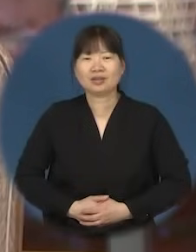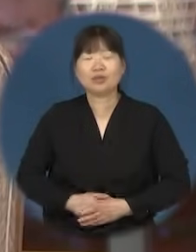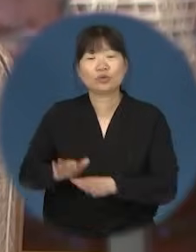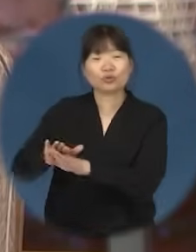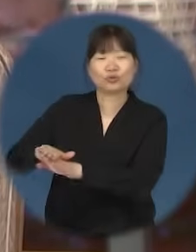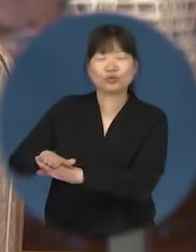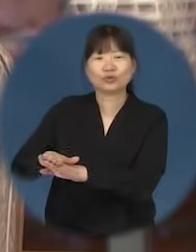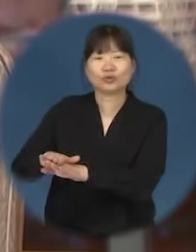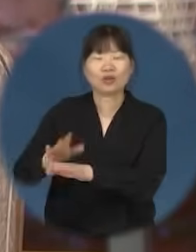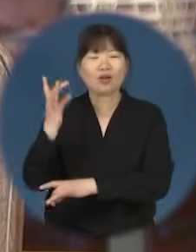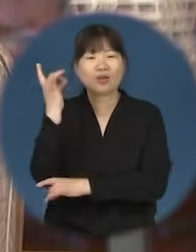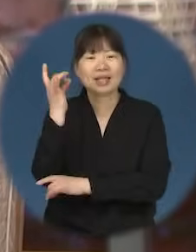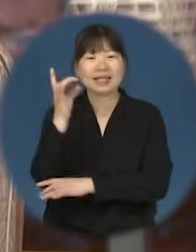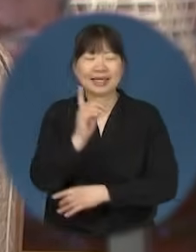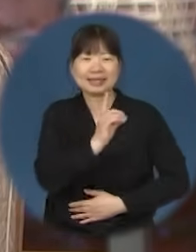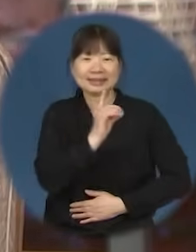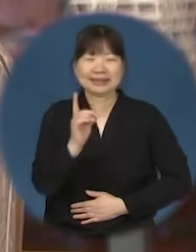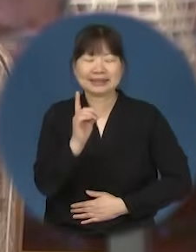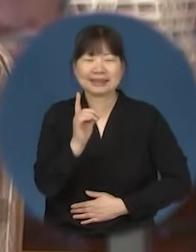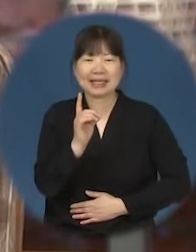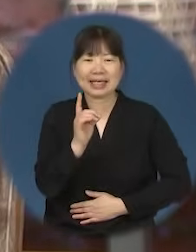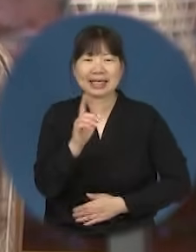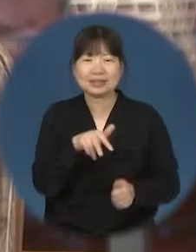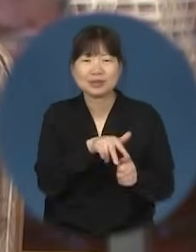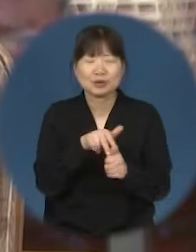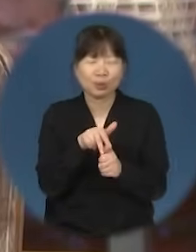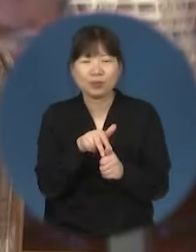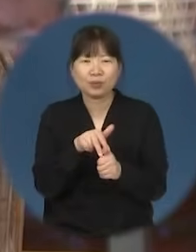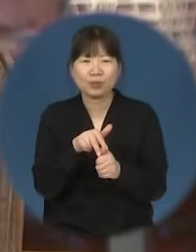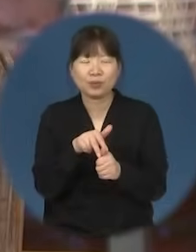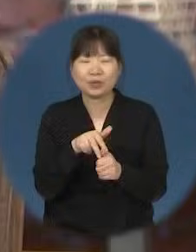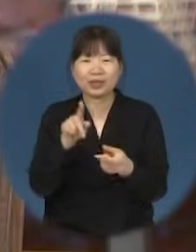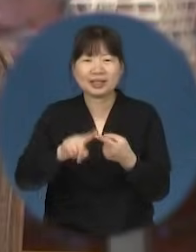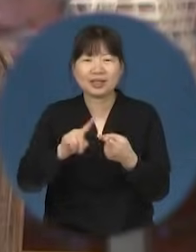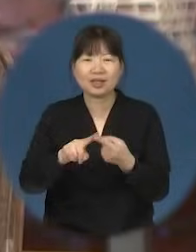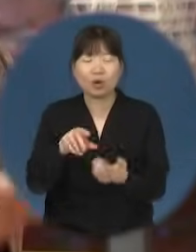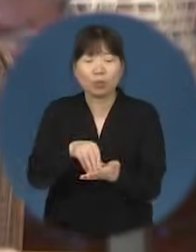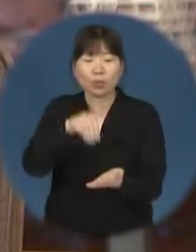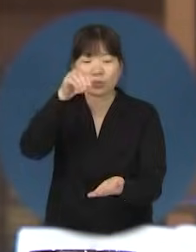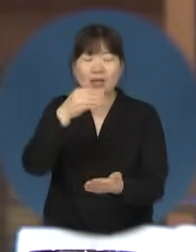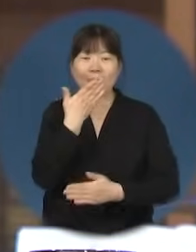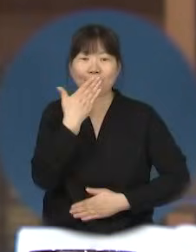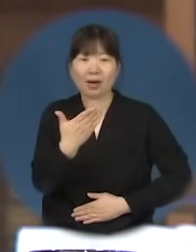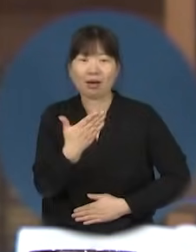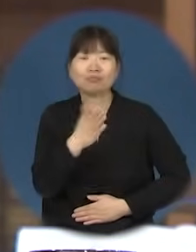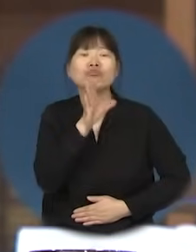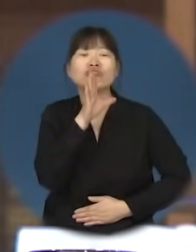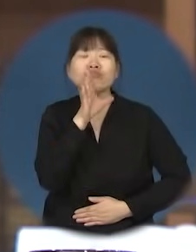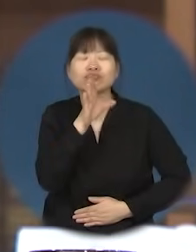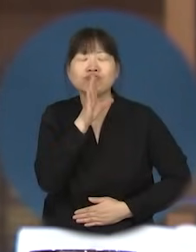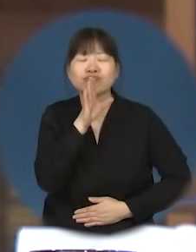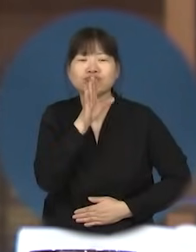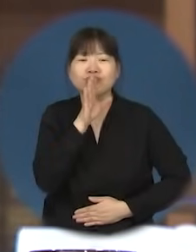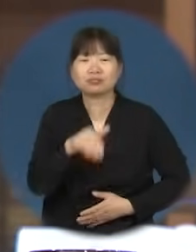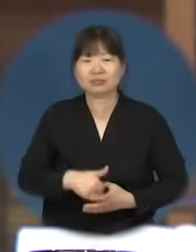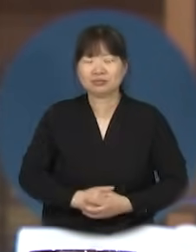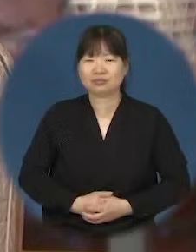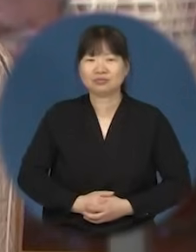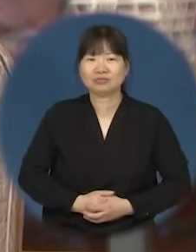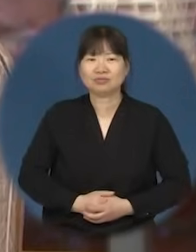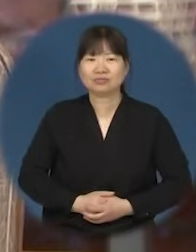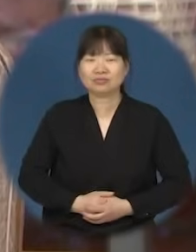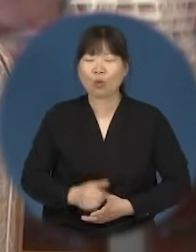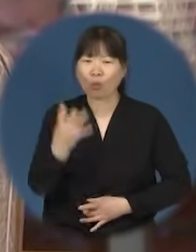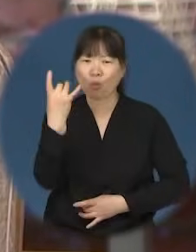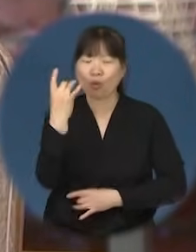두고 원래는 이제 디지털 파일은 아까도 말씀드렸듯이 복사가 가능하잖아요. 무한 복사가 되죠. 그렇죠. 그러니까 이게